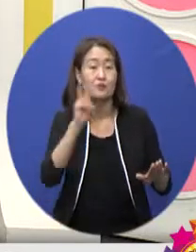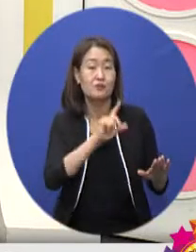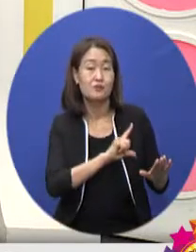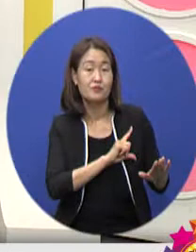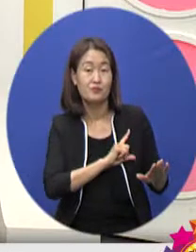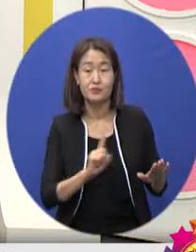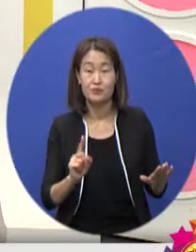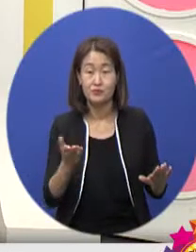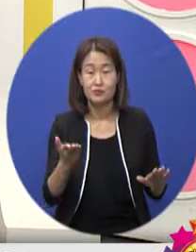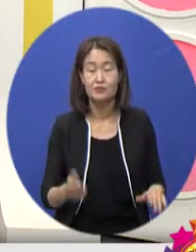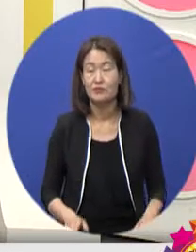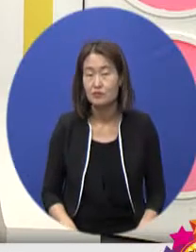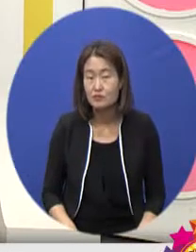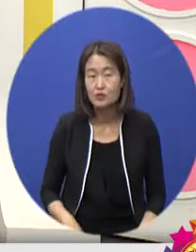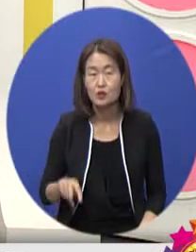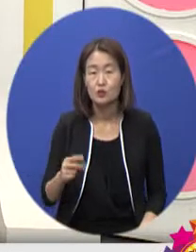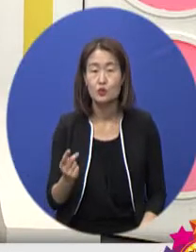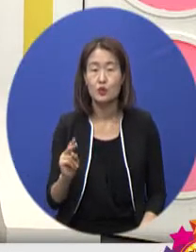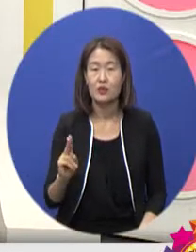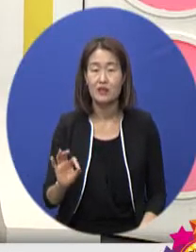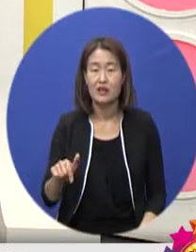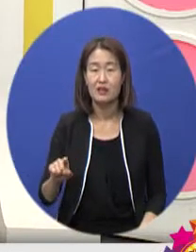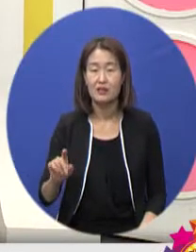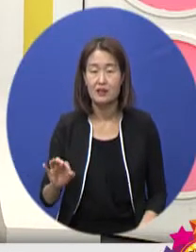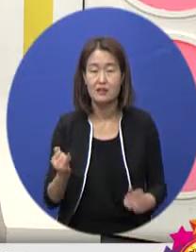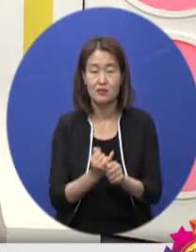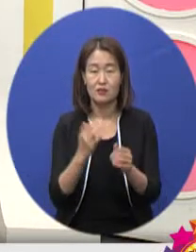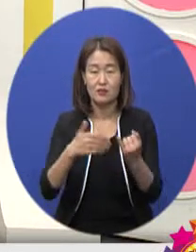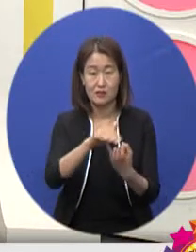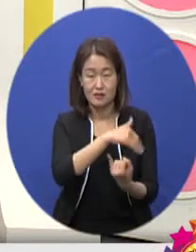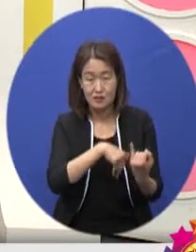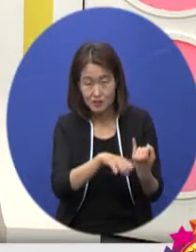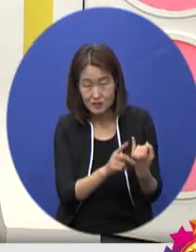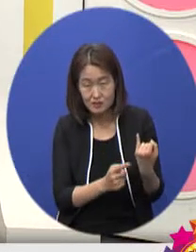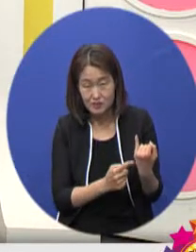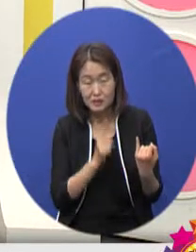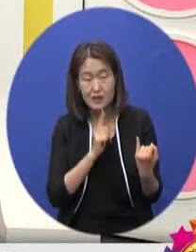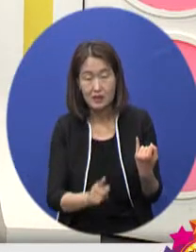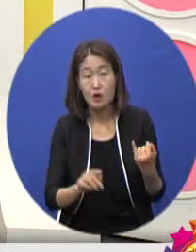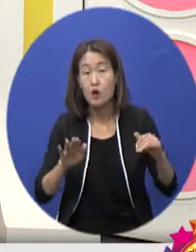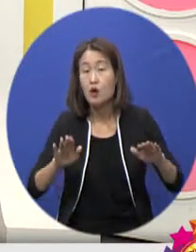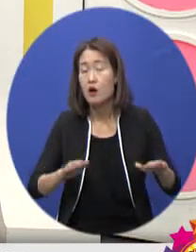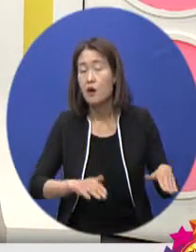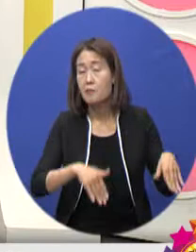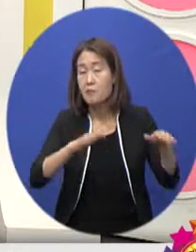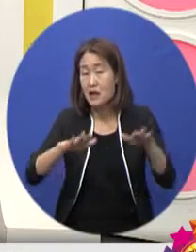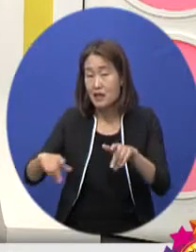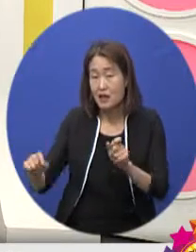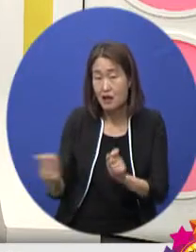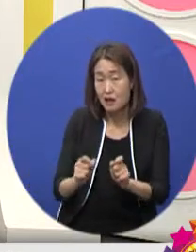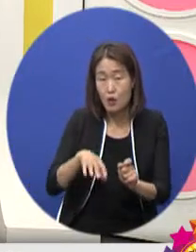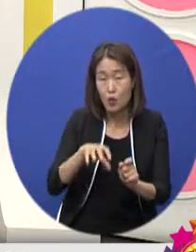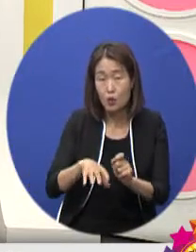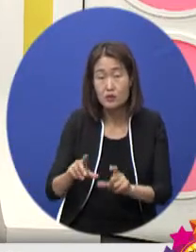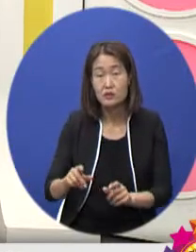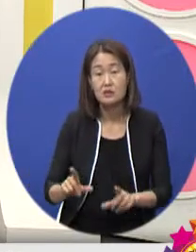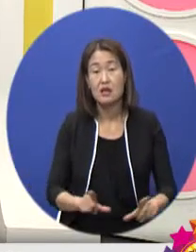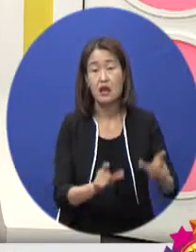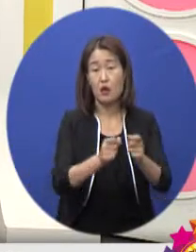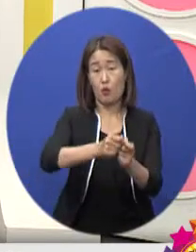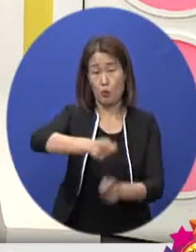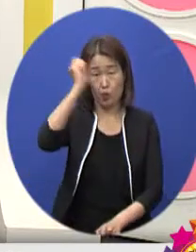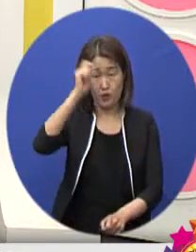불러주실 곡목은요? 네, 소양강 처녀요. 네, 어머님은 바닷가 근처에 사신 지 오래되셨나요?